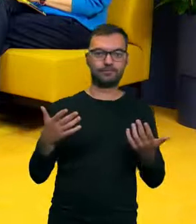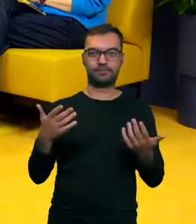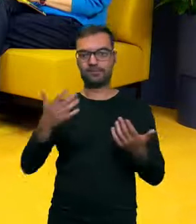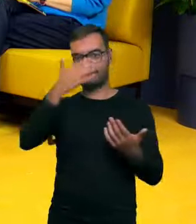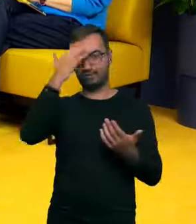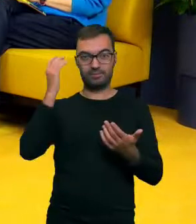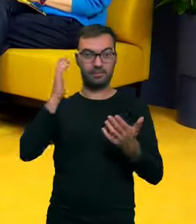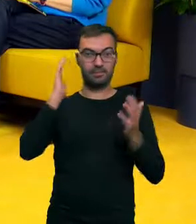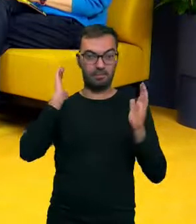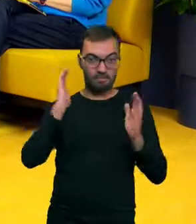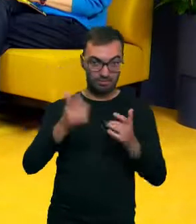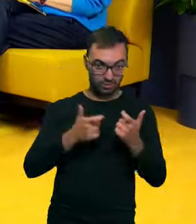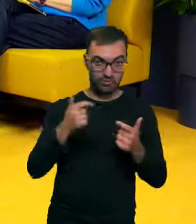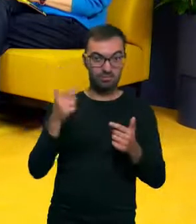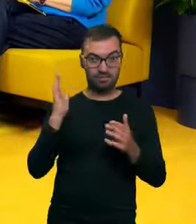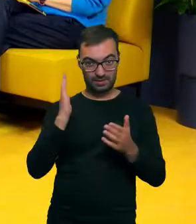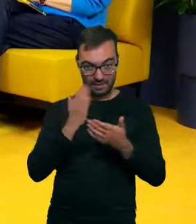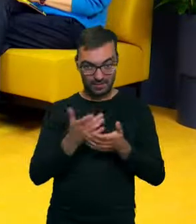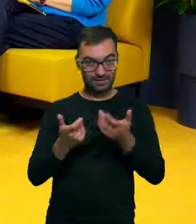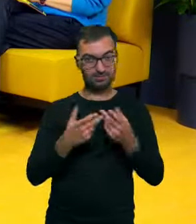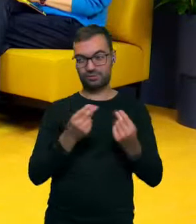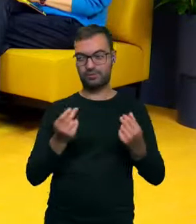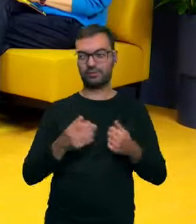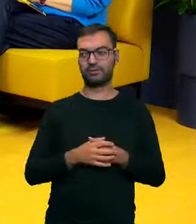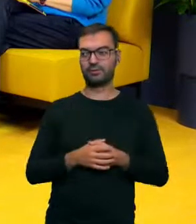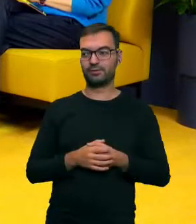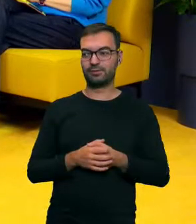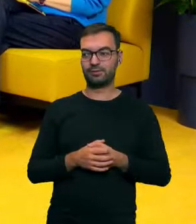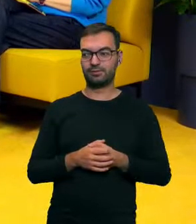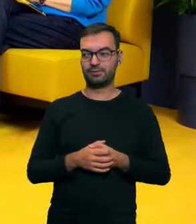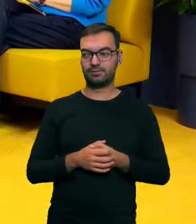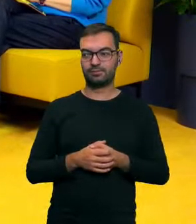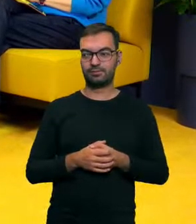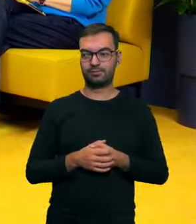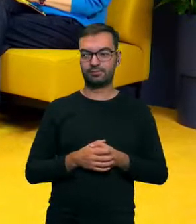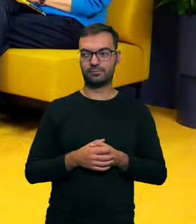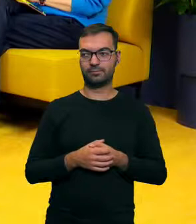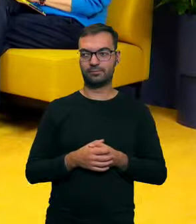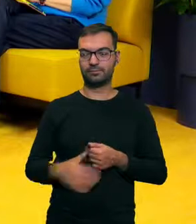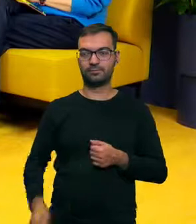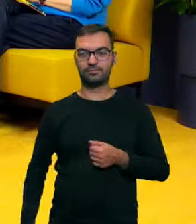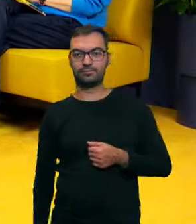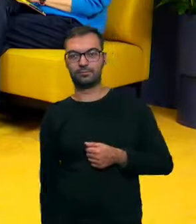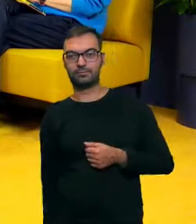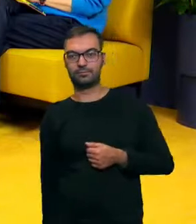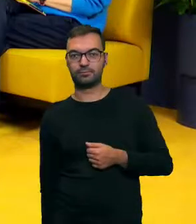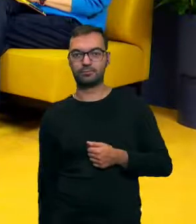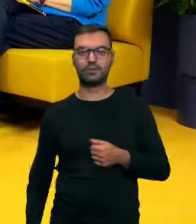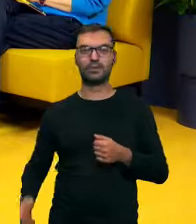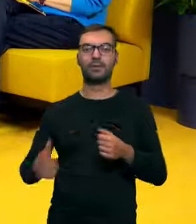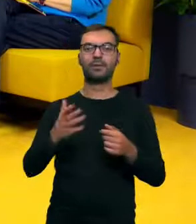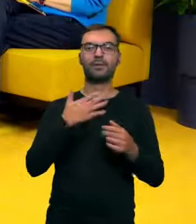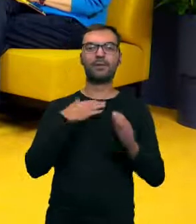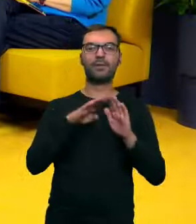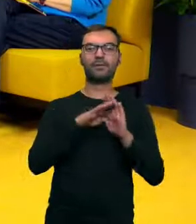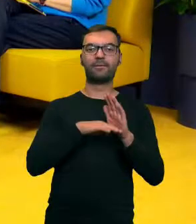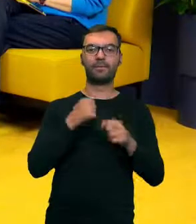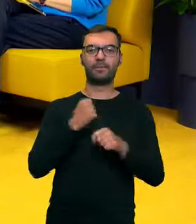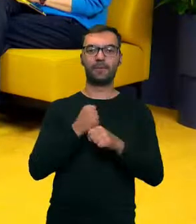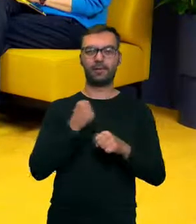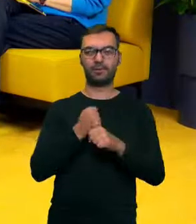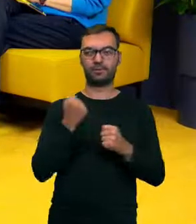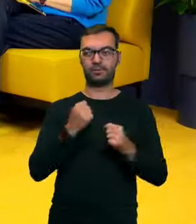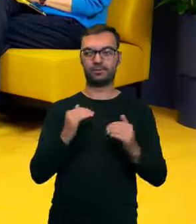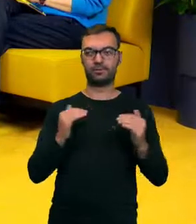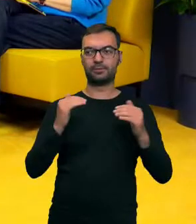czy cokolwiek w ogóle będziemy w stanie robić. I taki... Wydaje mi się, że taki etos pracy też się włączył,